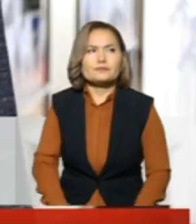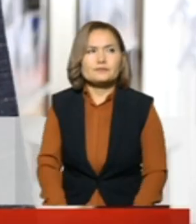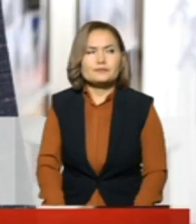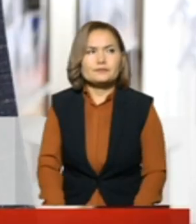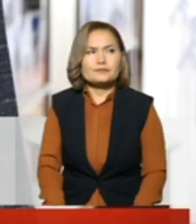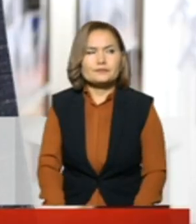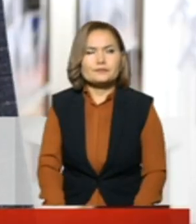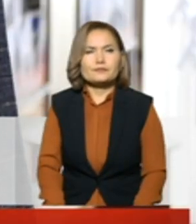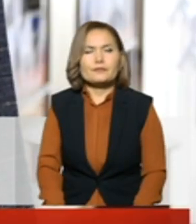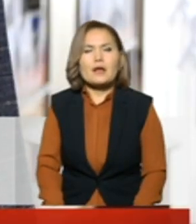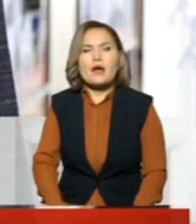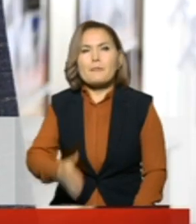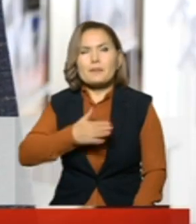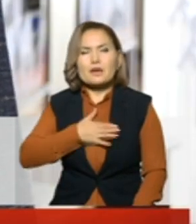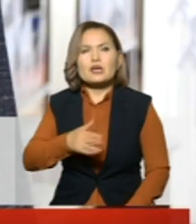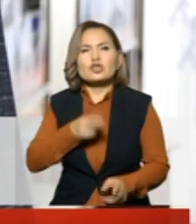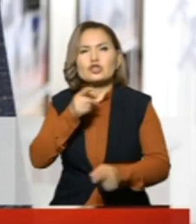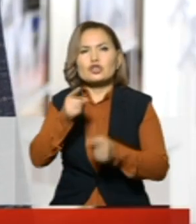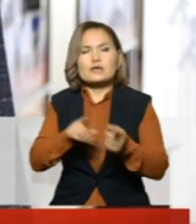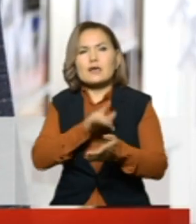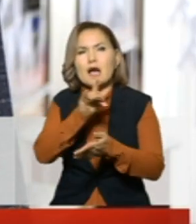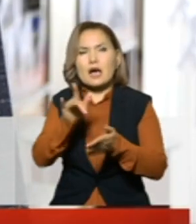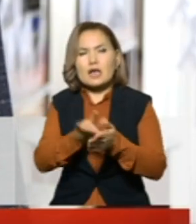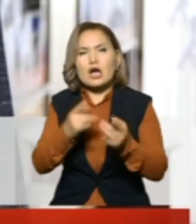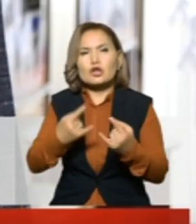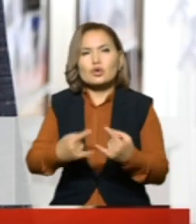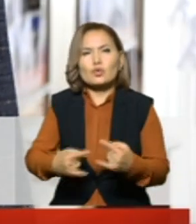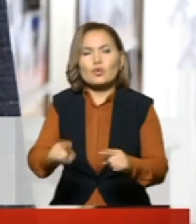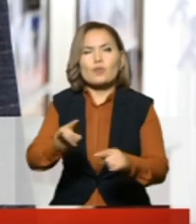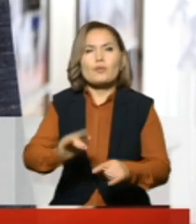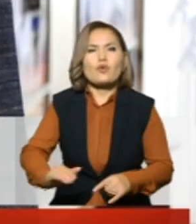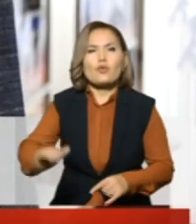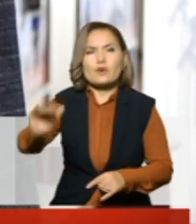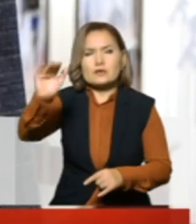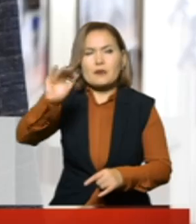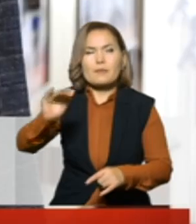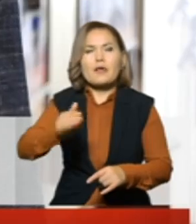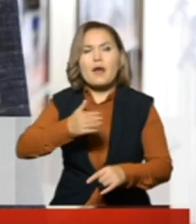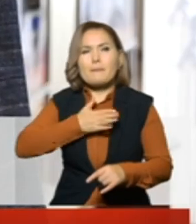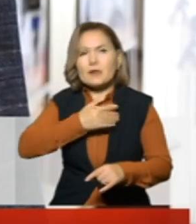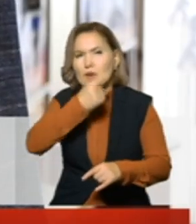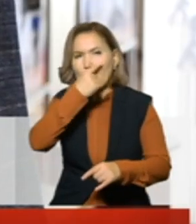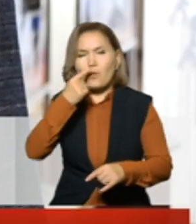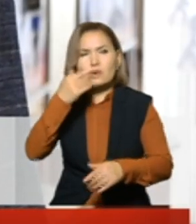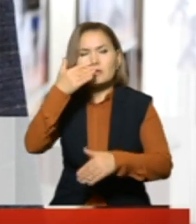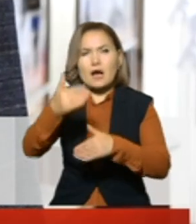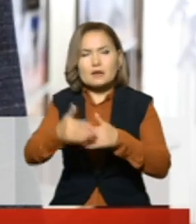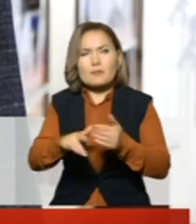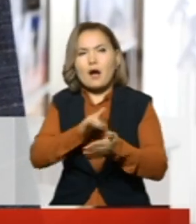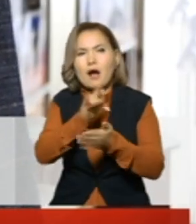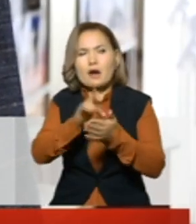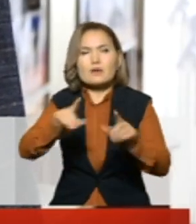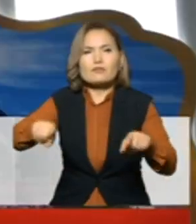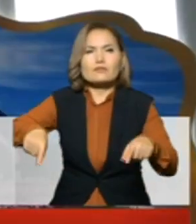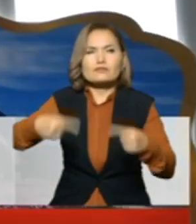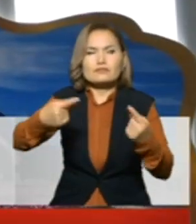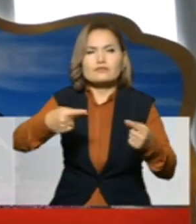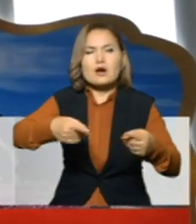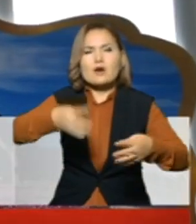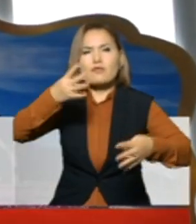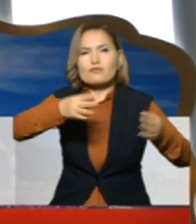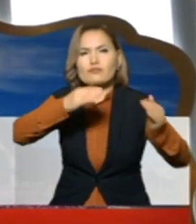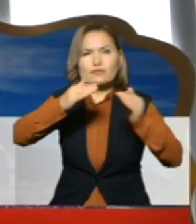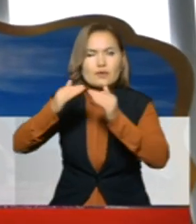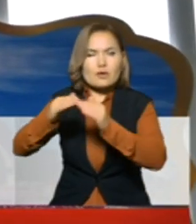Мен осы қалада туып өстім. Менің көз алдымда қала бой көтерді. Үлкен орталық қайналды,